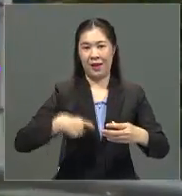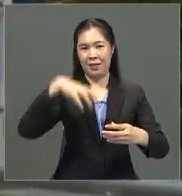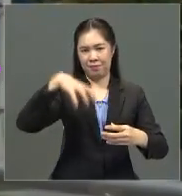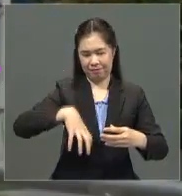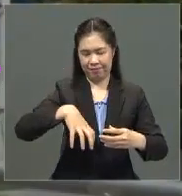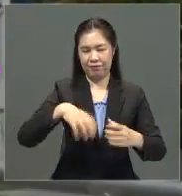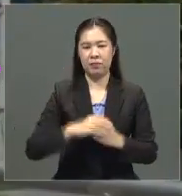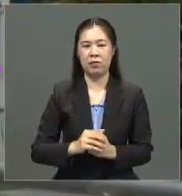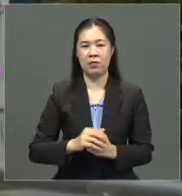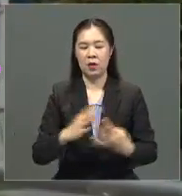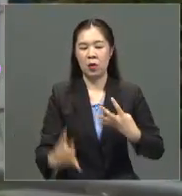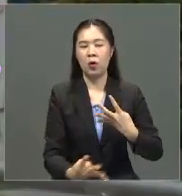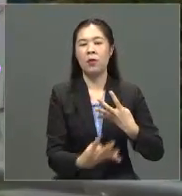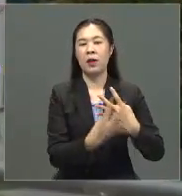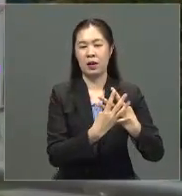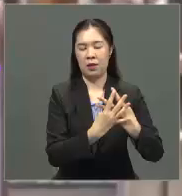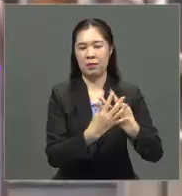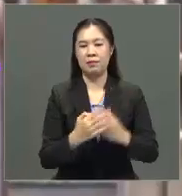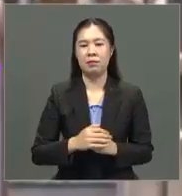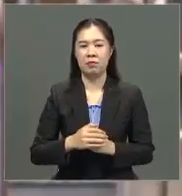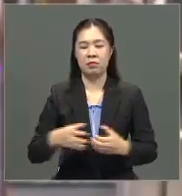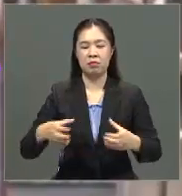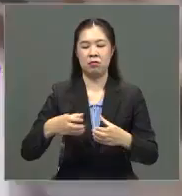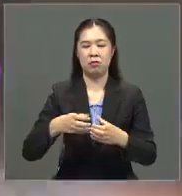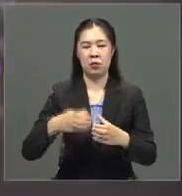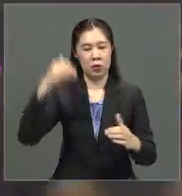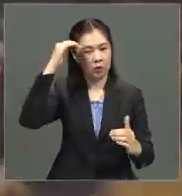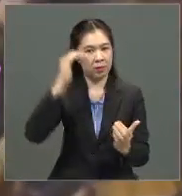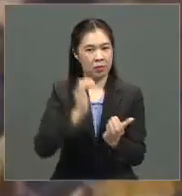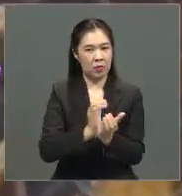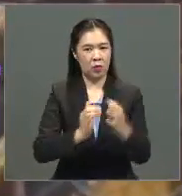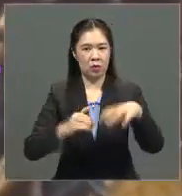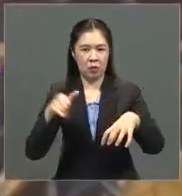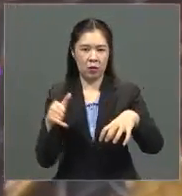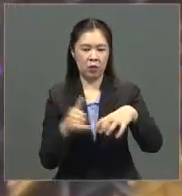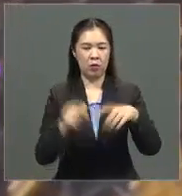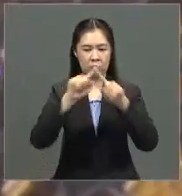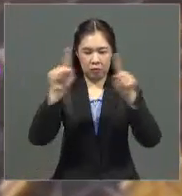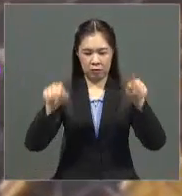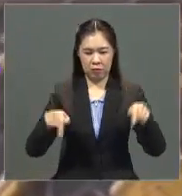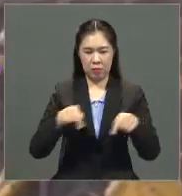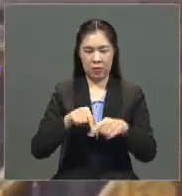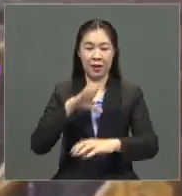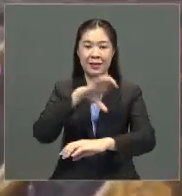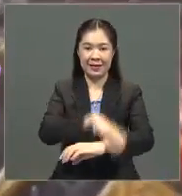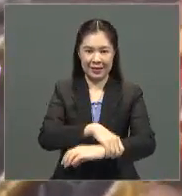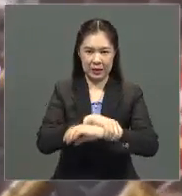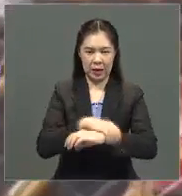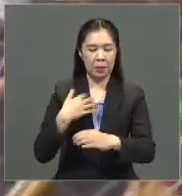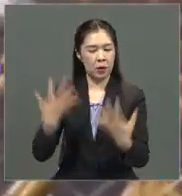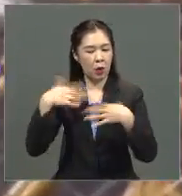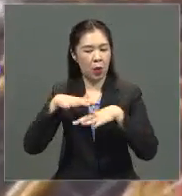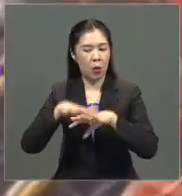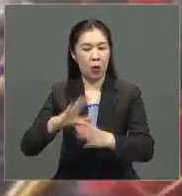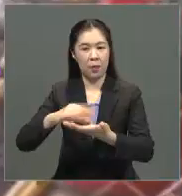ขออำนาจศาลฝากขังหลังมาปรากฏตัวที่สนสําราญราษฎร์และก็มีหมายจับศาลอาญากรณีไปร่วมปราศรัย